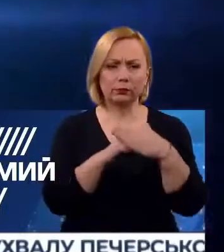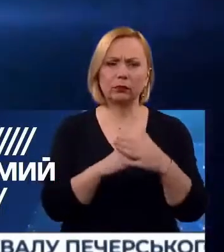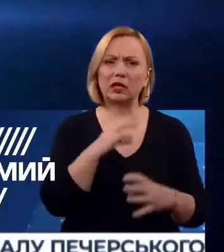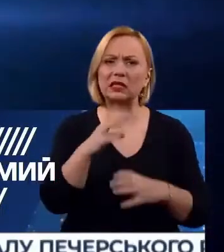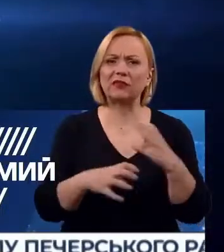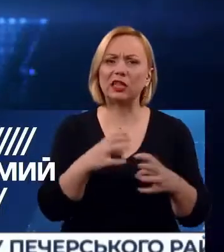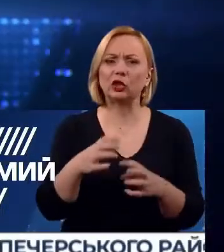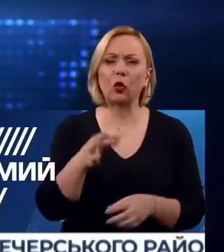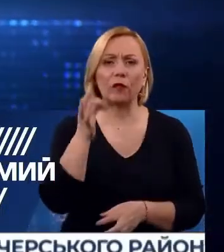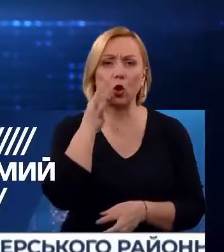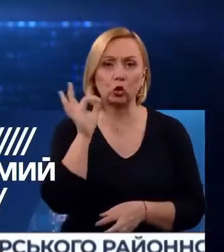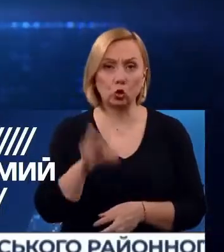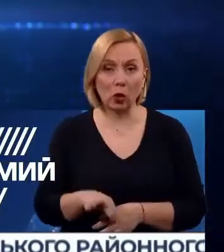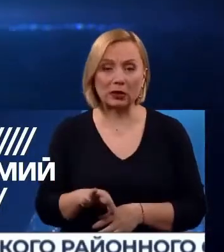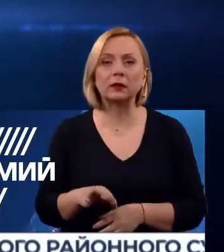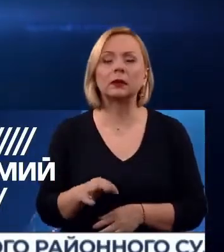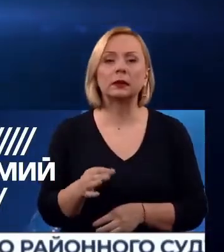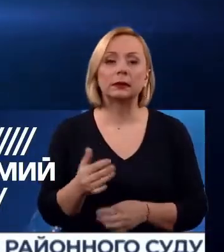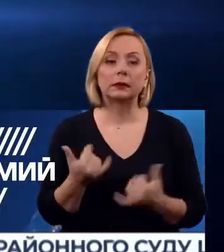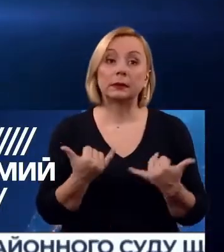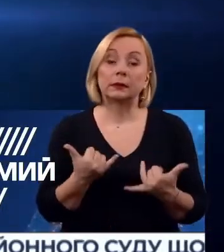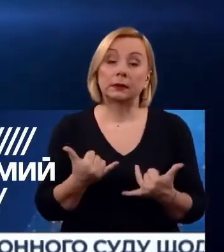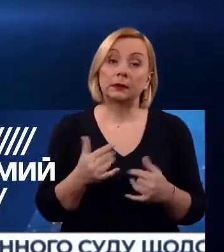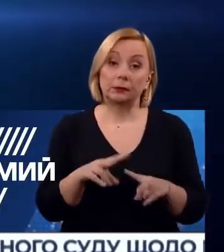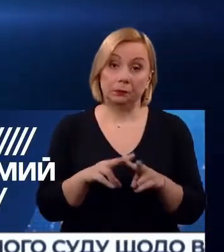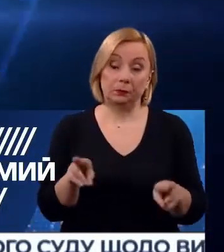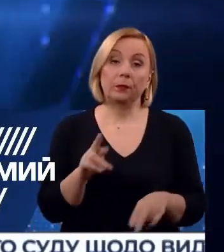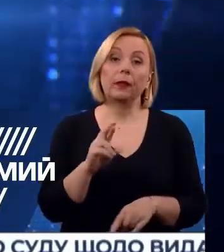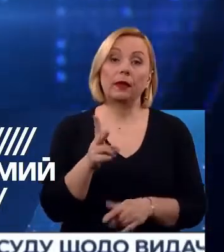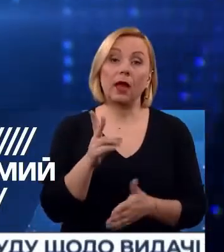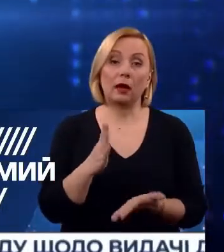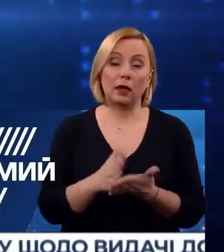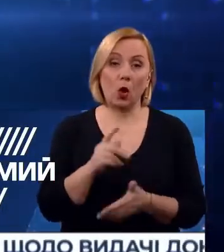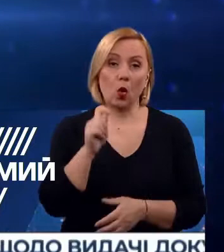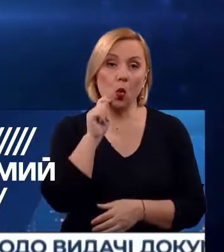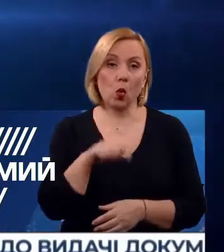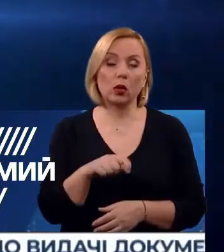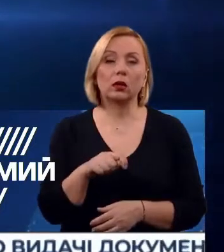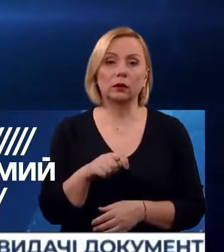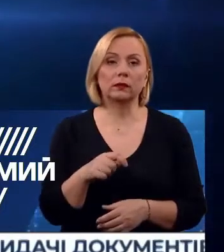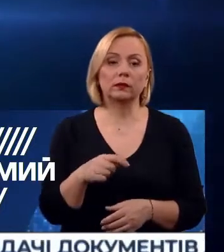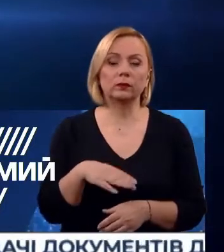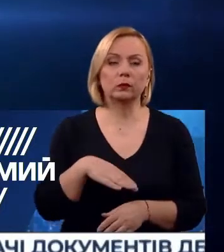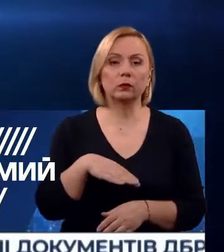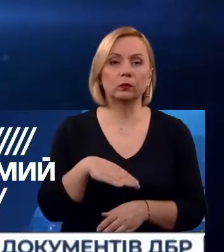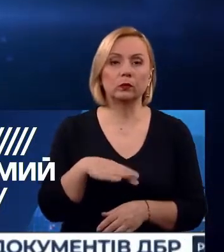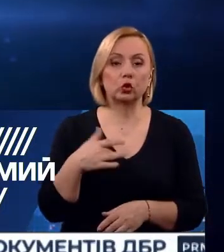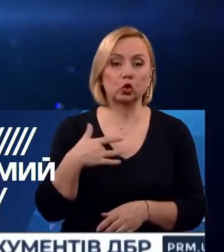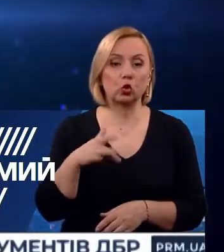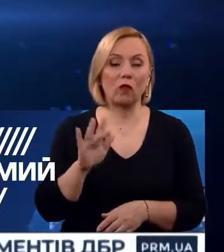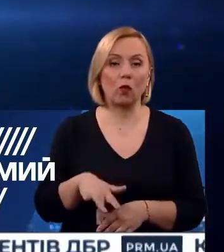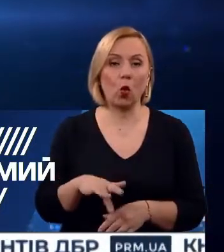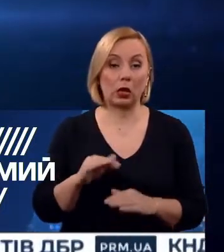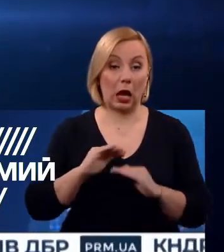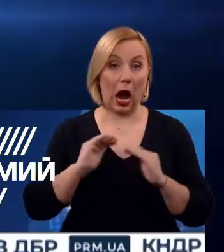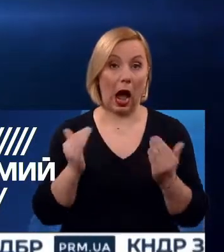Так ось, за такою сценарієм, як зараз є в Україні, досить суворого карантину, в нас пік